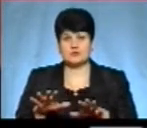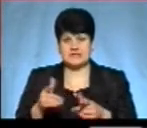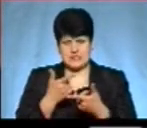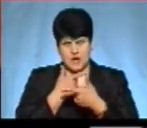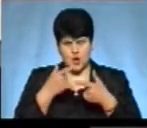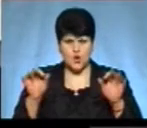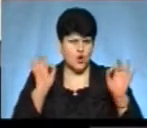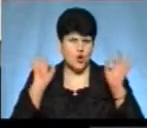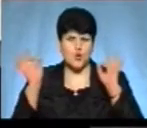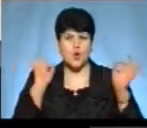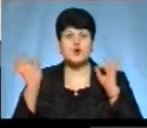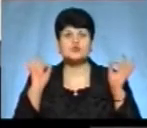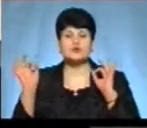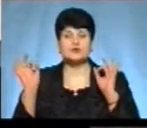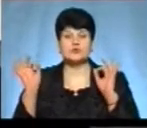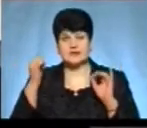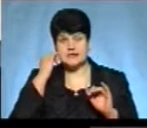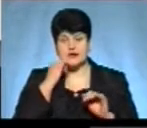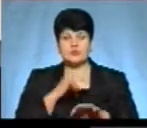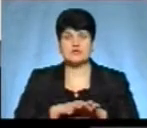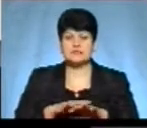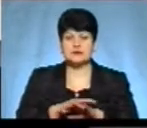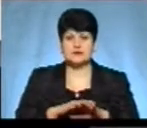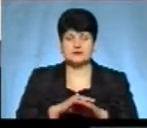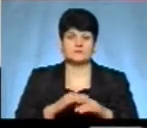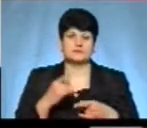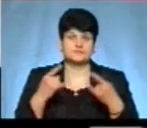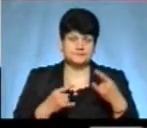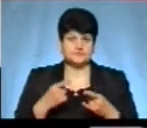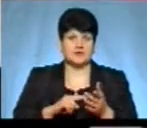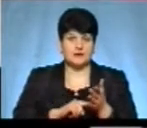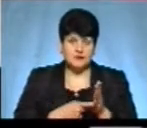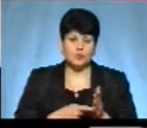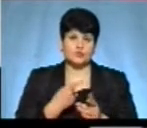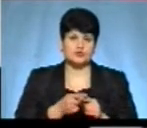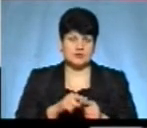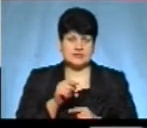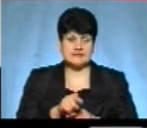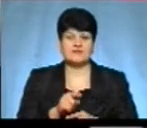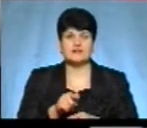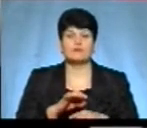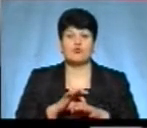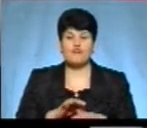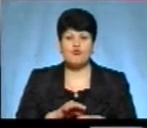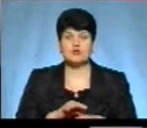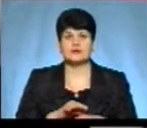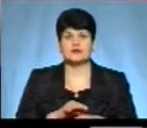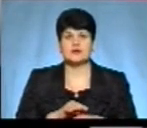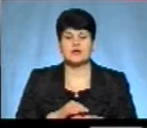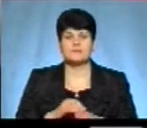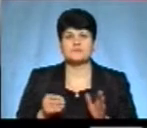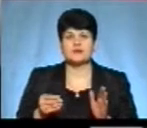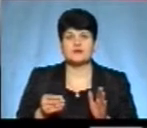так, суспільний розголос, тому також дякую засобам масової інформації, які про це наголошують, так, що він все ж таки проводить, я так розумію, зараз тільки